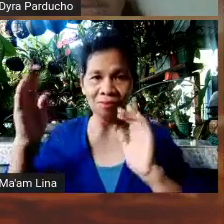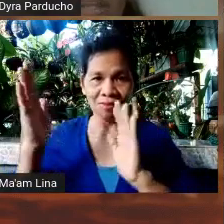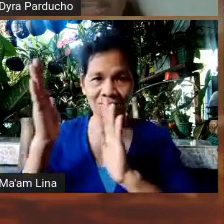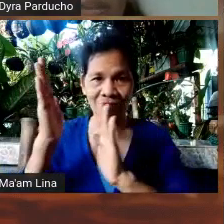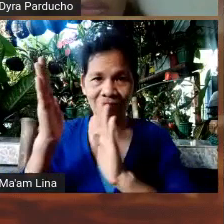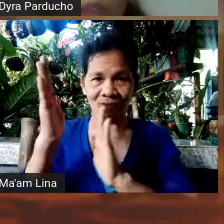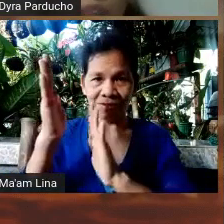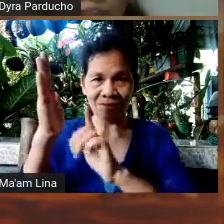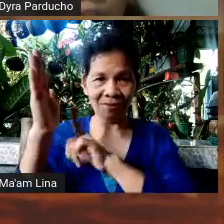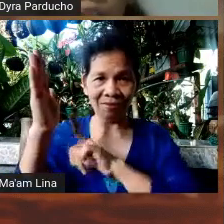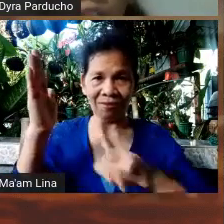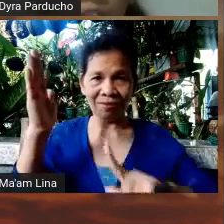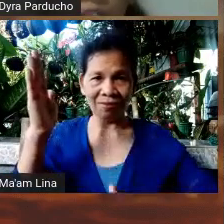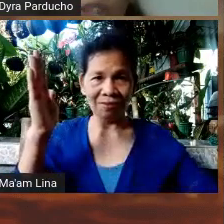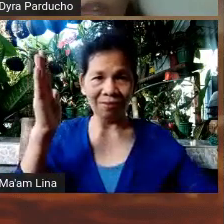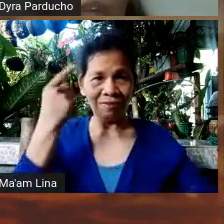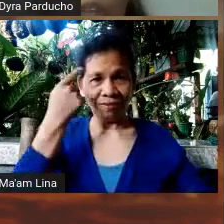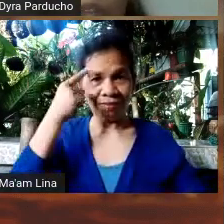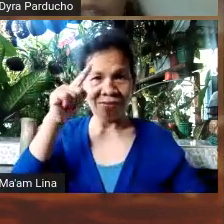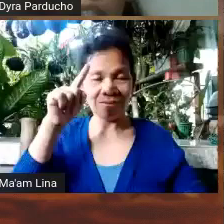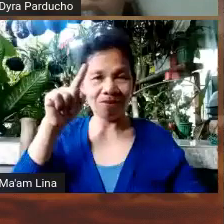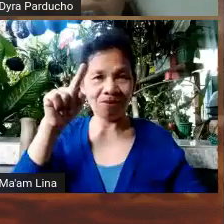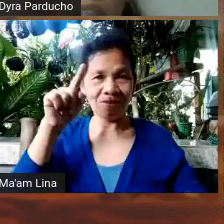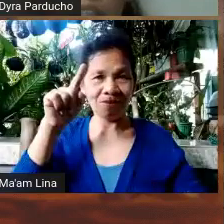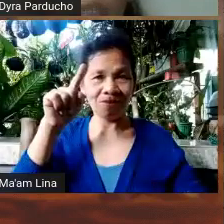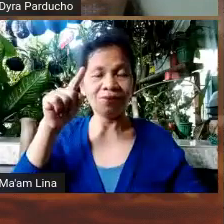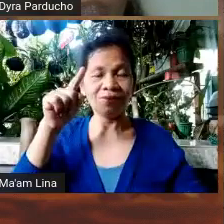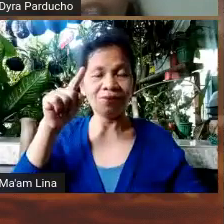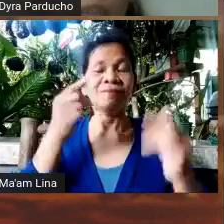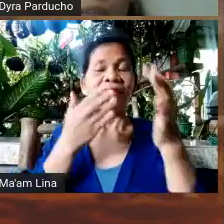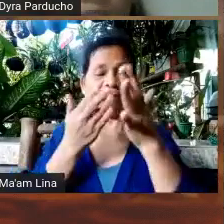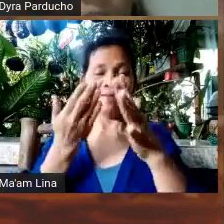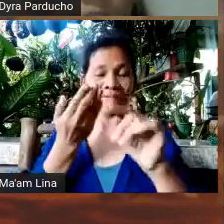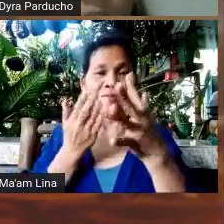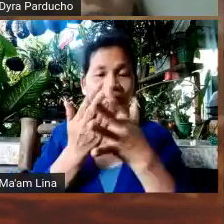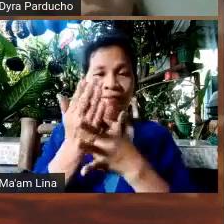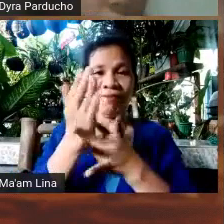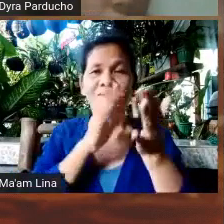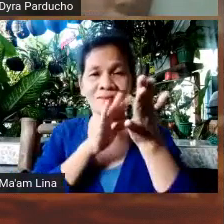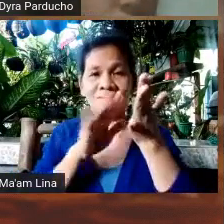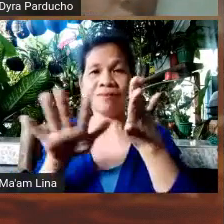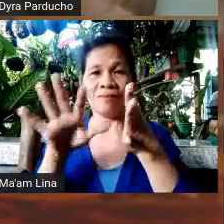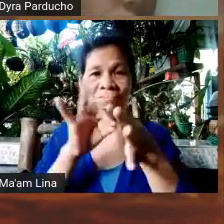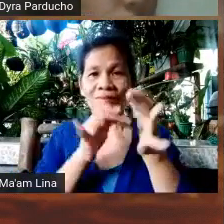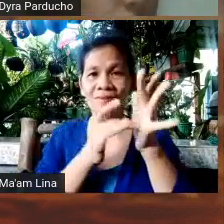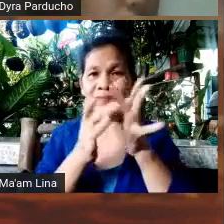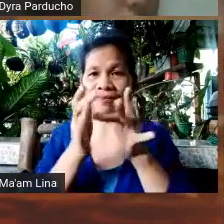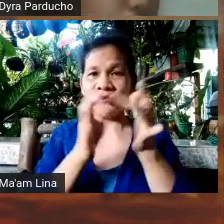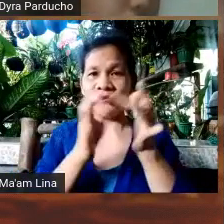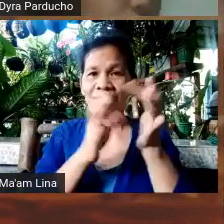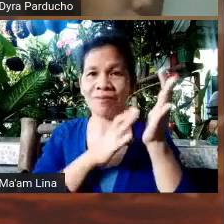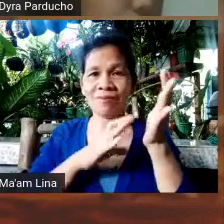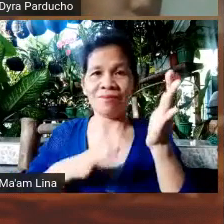sa pamamagitan po ng ating mahal na Kristo, sa dugo ng ating mahal na Kristo.